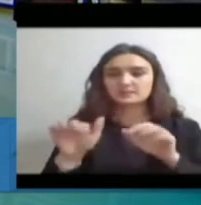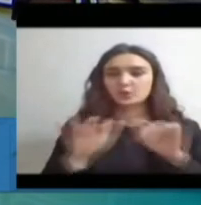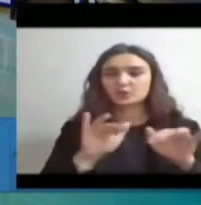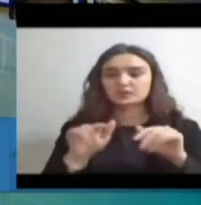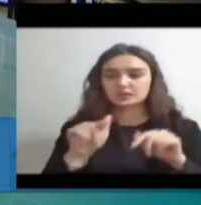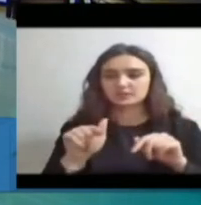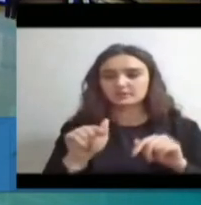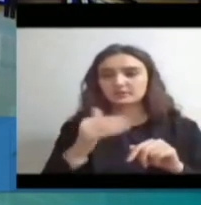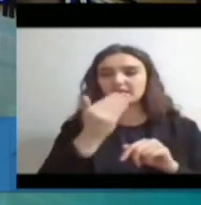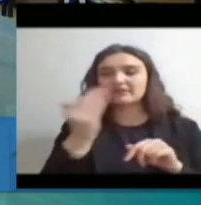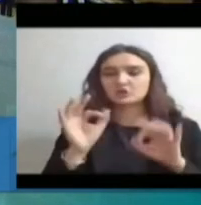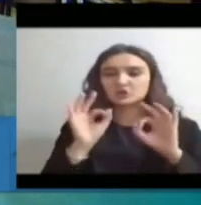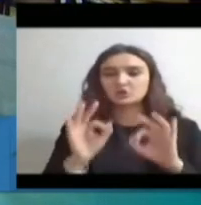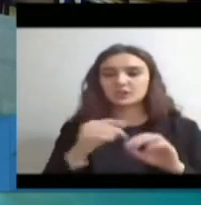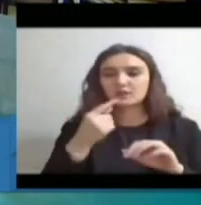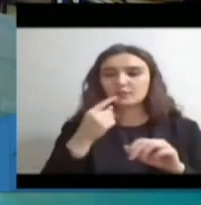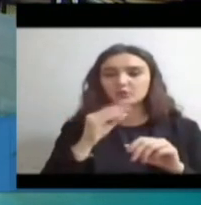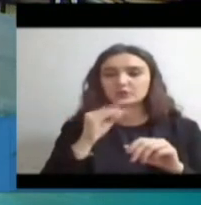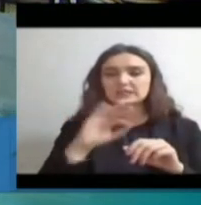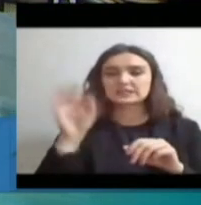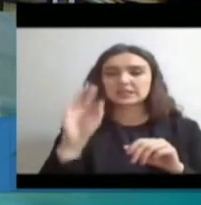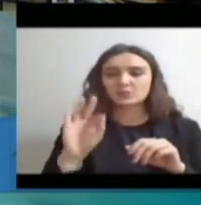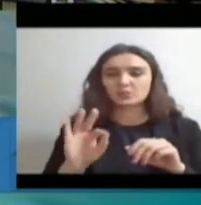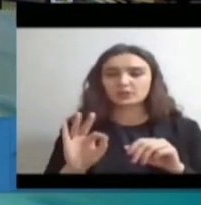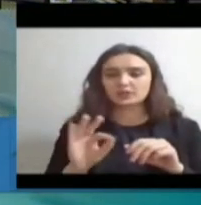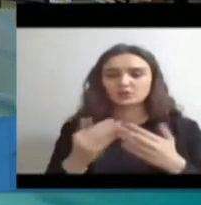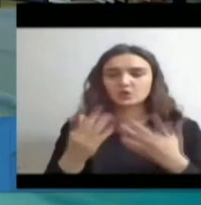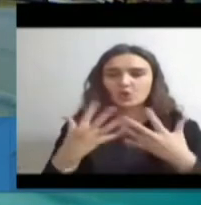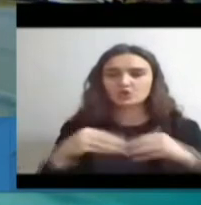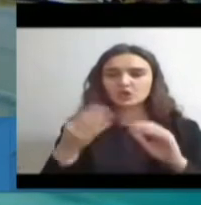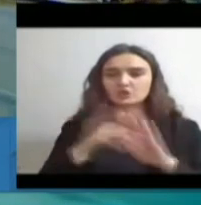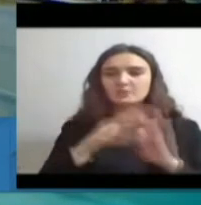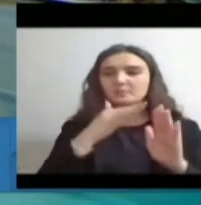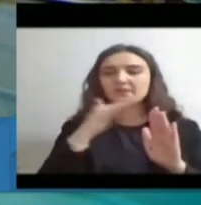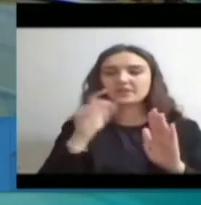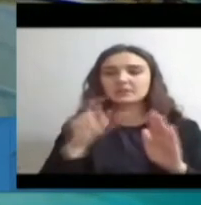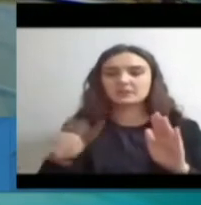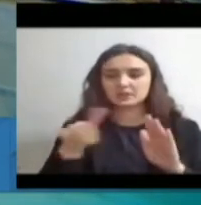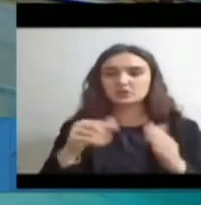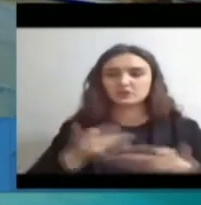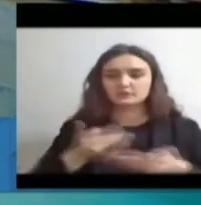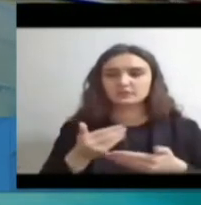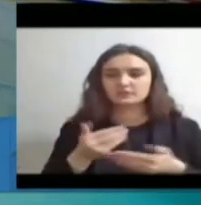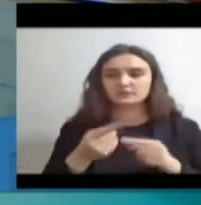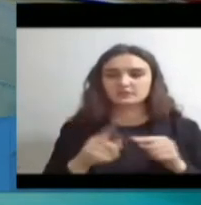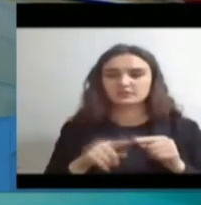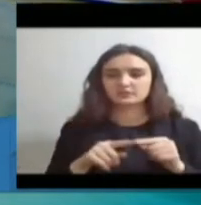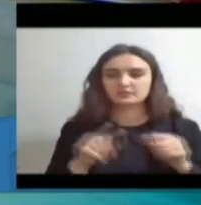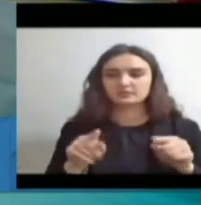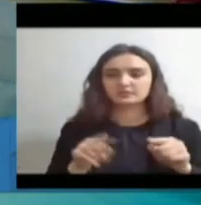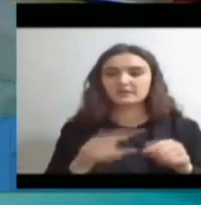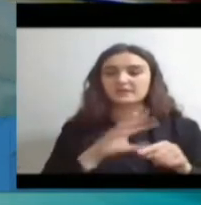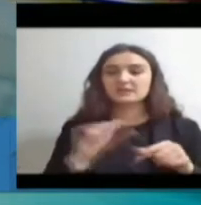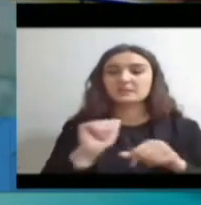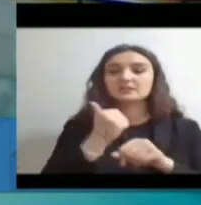სწორედ აღნიშნავთ, როდესაც სისტემურია, როდესაც ოჯახში ბევრი ადამიანი ცხოვრობს და ყველას ვქვა სხვადასხვა აზრი აქვს. ყველაზე მთავარი რა